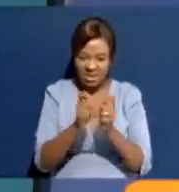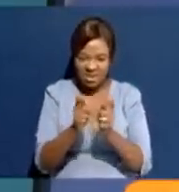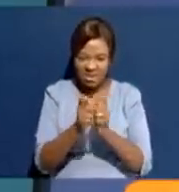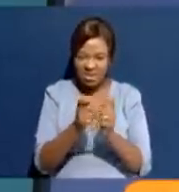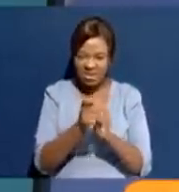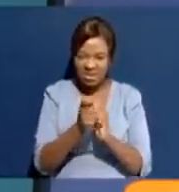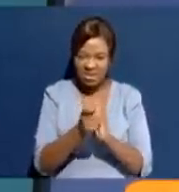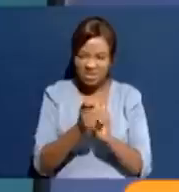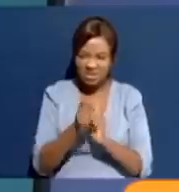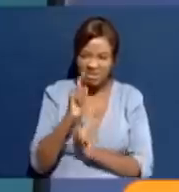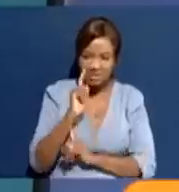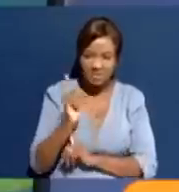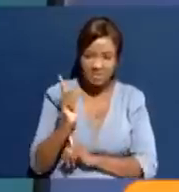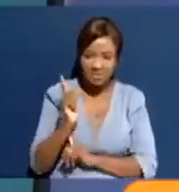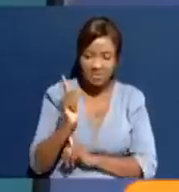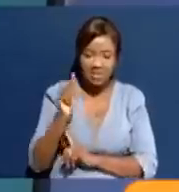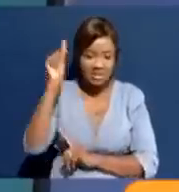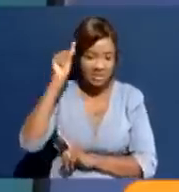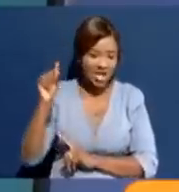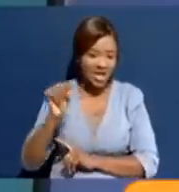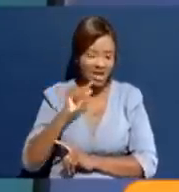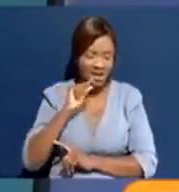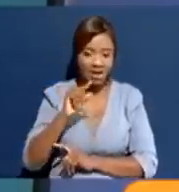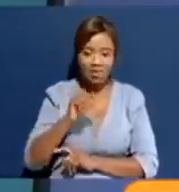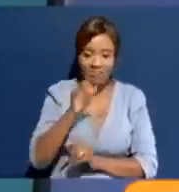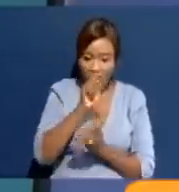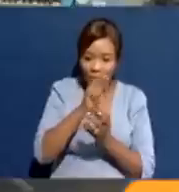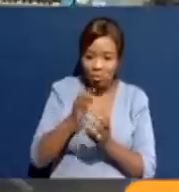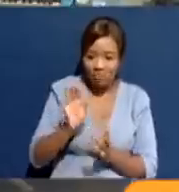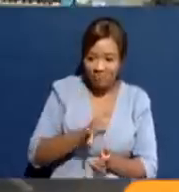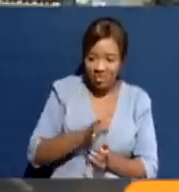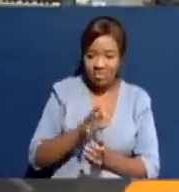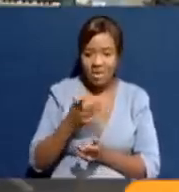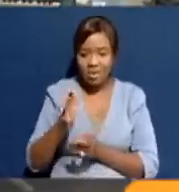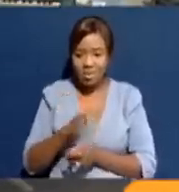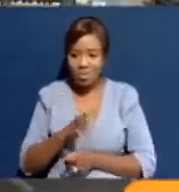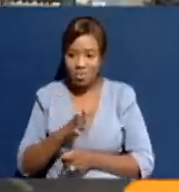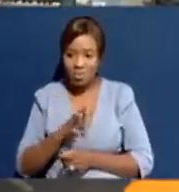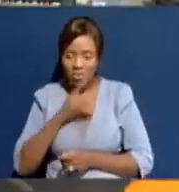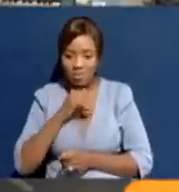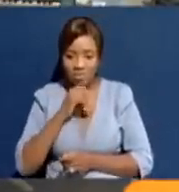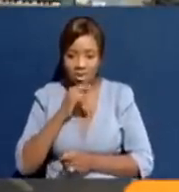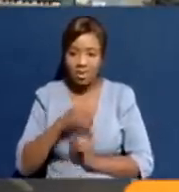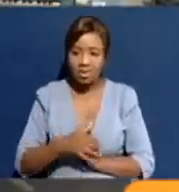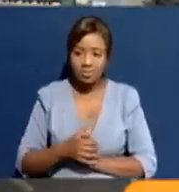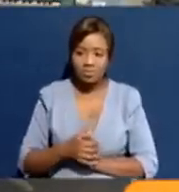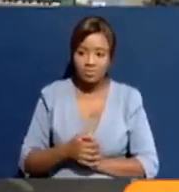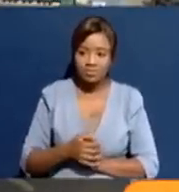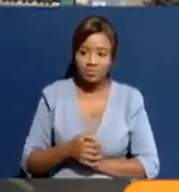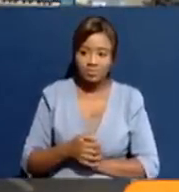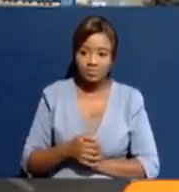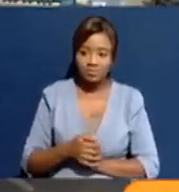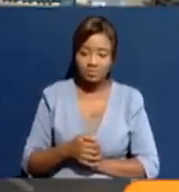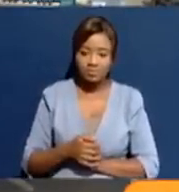jinsia ya vifaranga wa kiume kuwa kike ili kutaga mayai. The man in raising his own chickens realized that